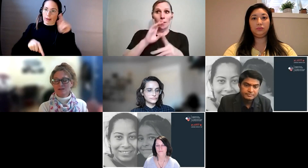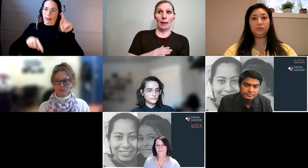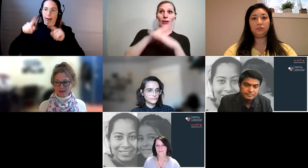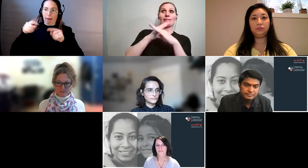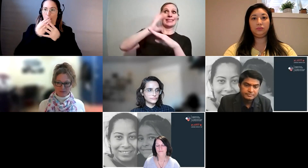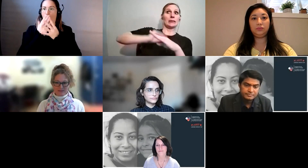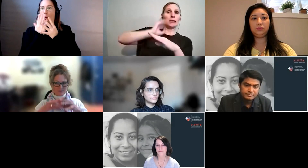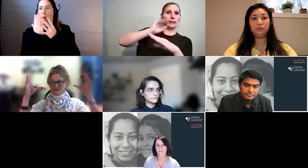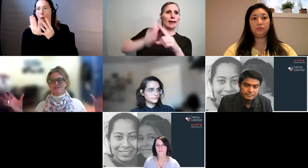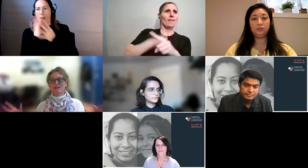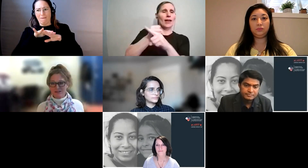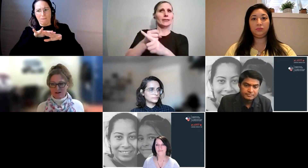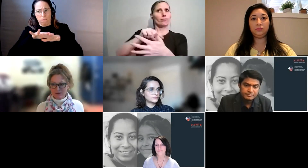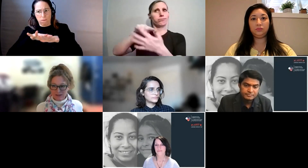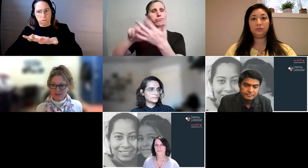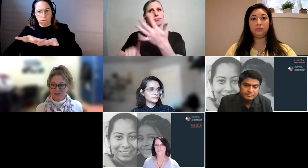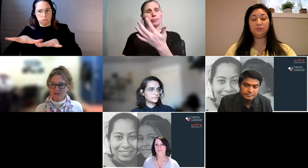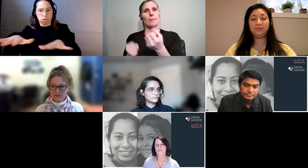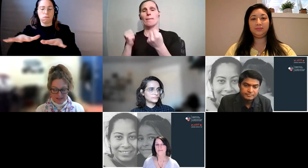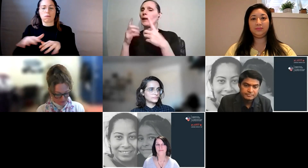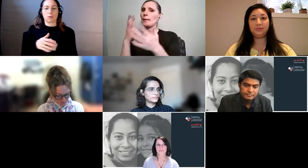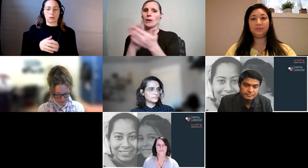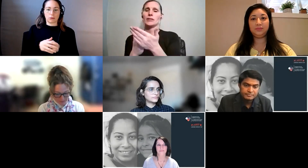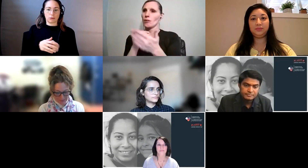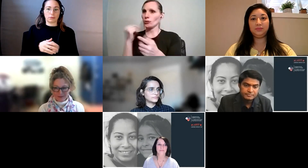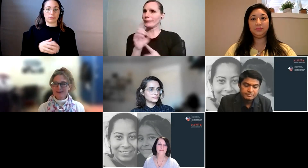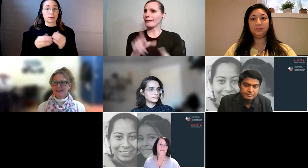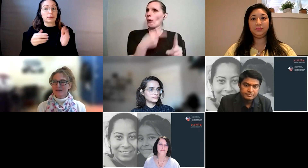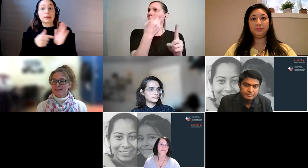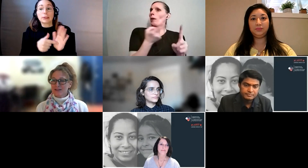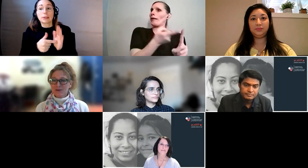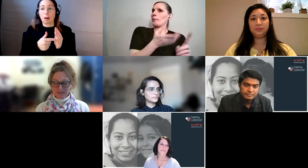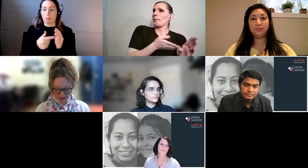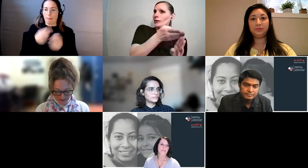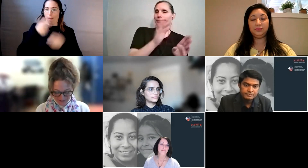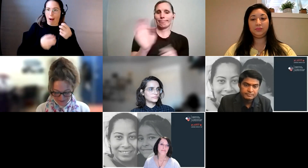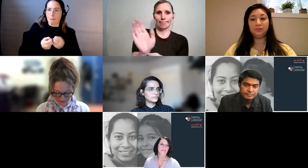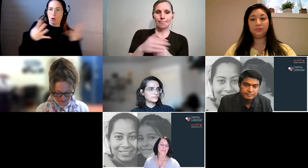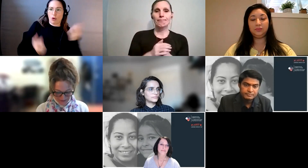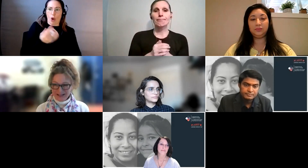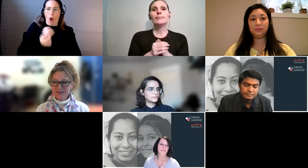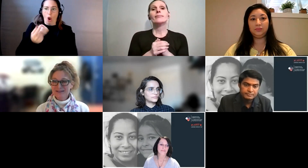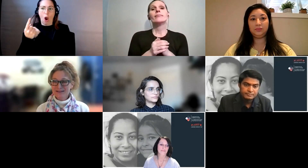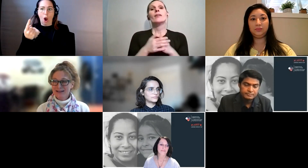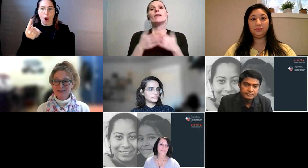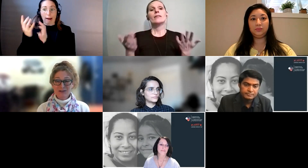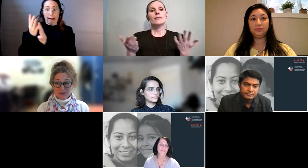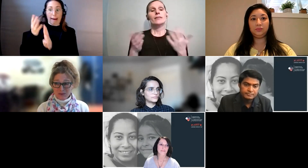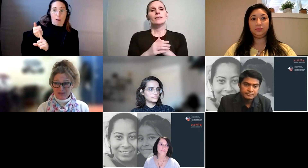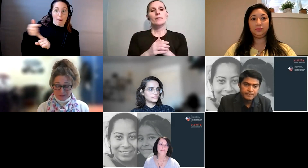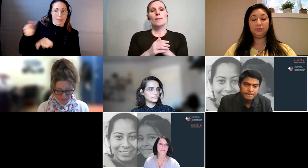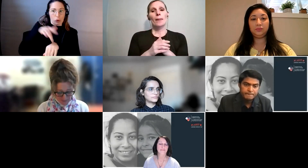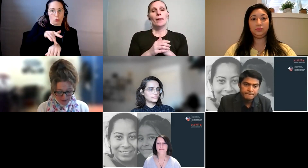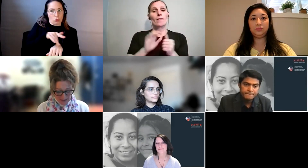cascade quand il y a plusieurs problèmes un client fait face.